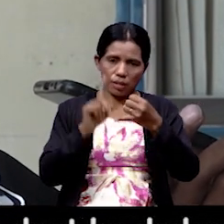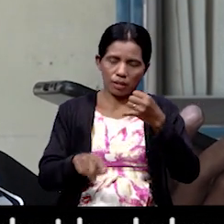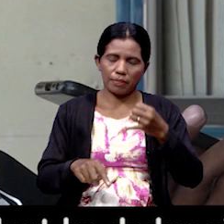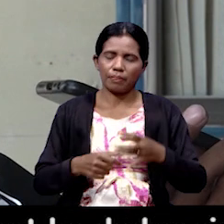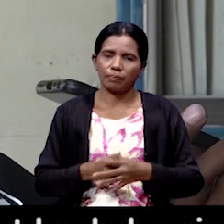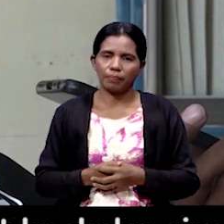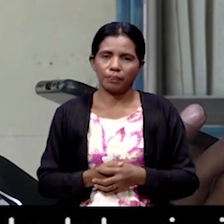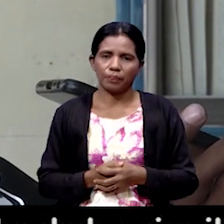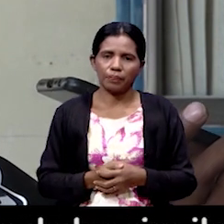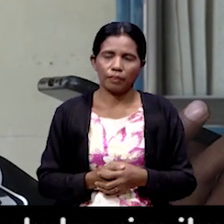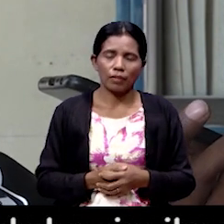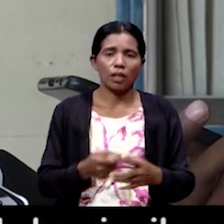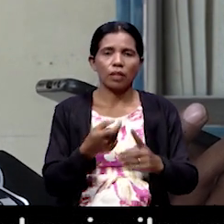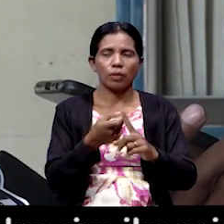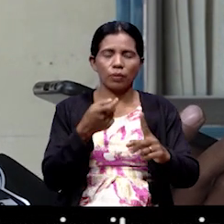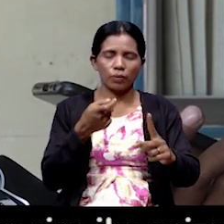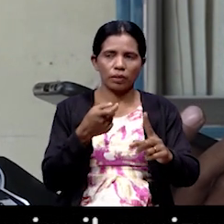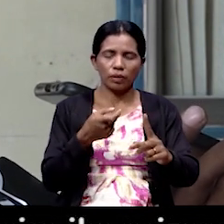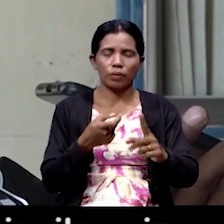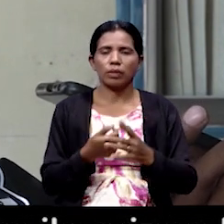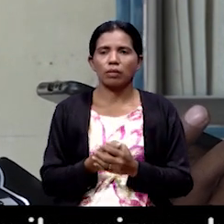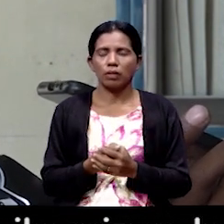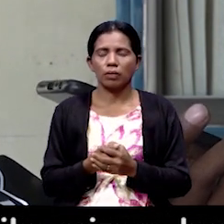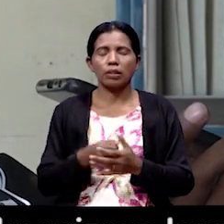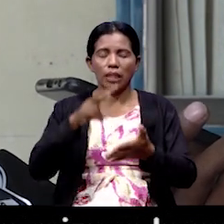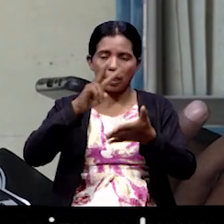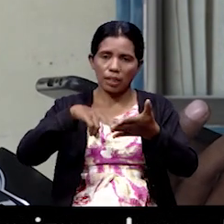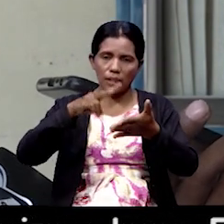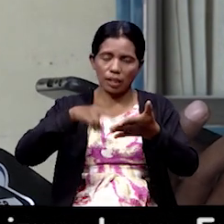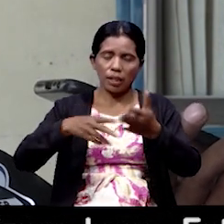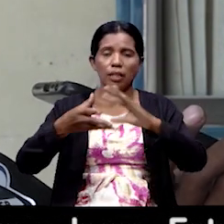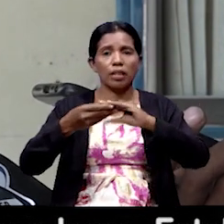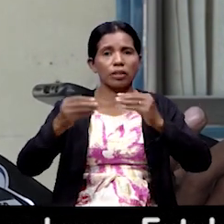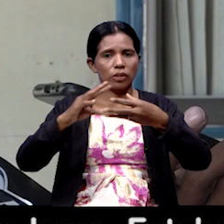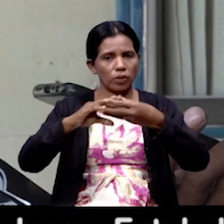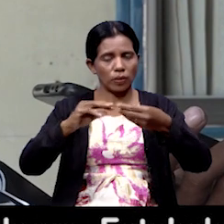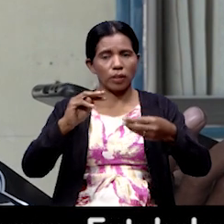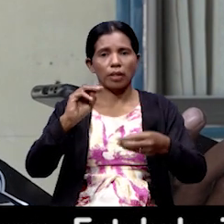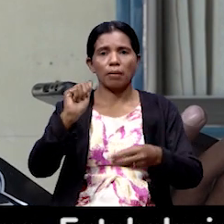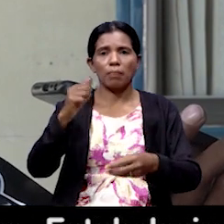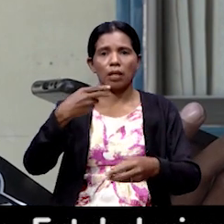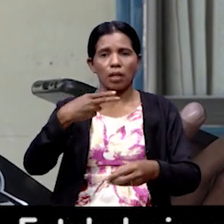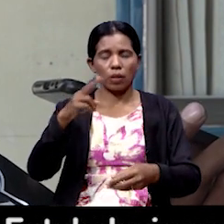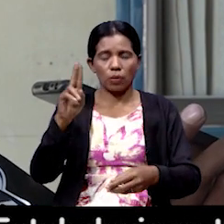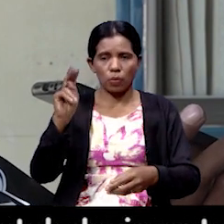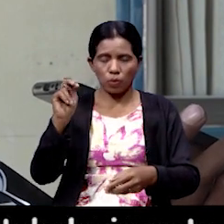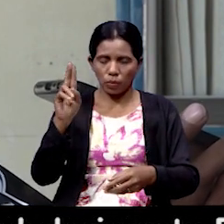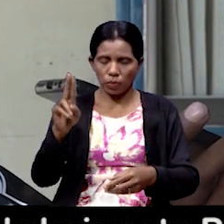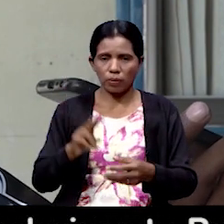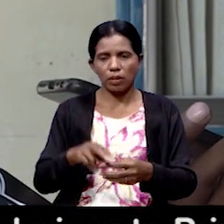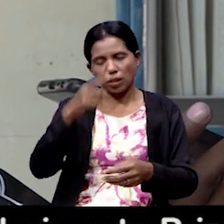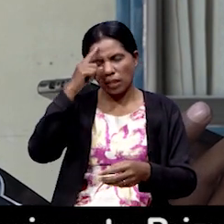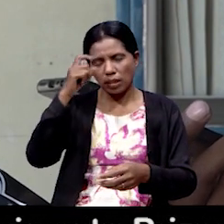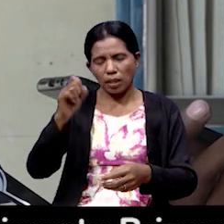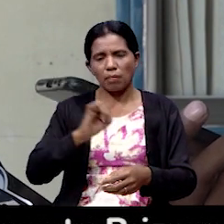mensaje ikus lihus be breve biografia ne mesi hanesa pronto situasi siran be uhi